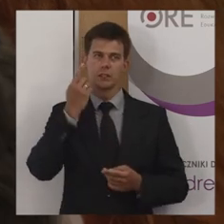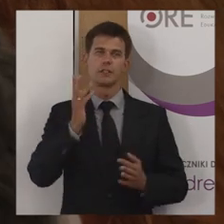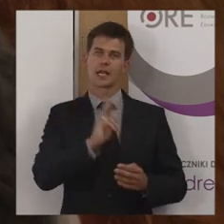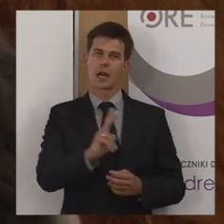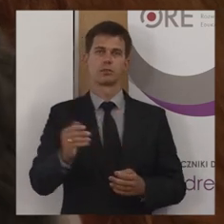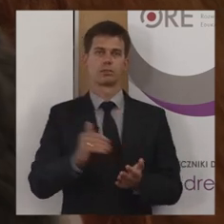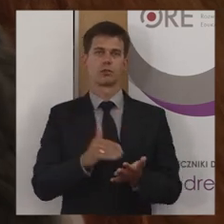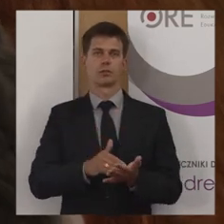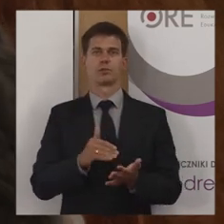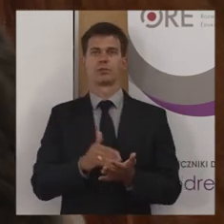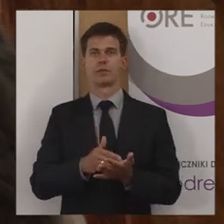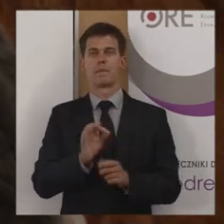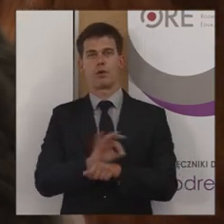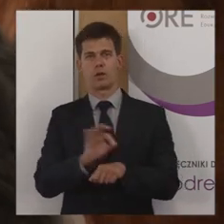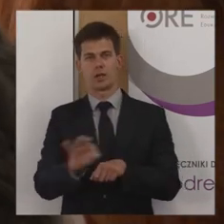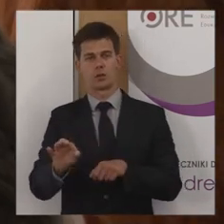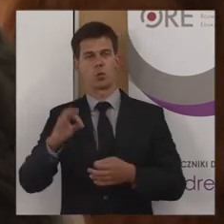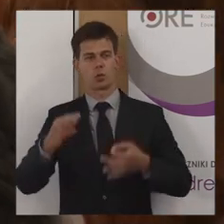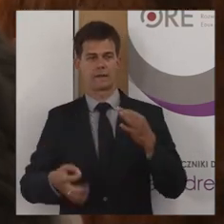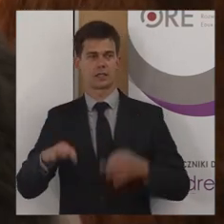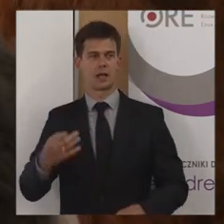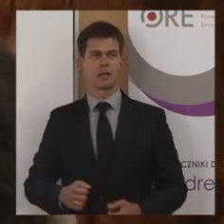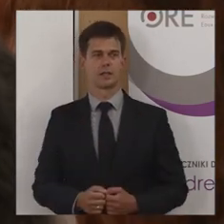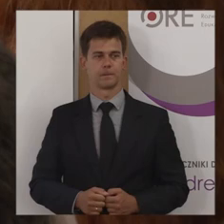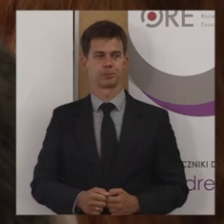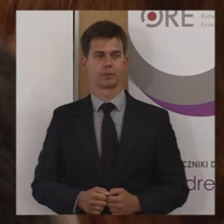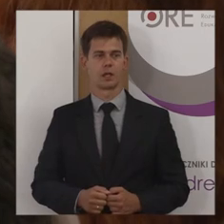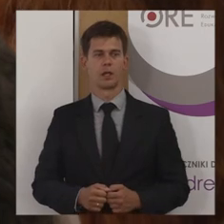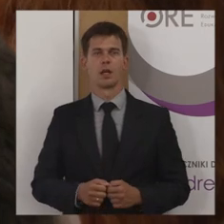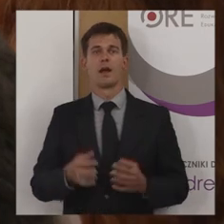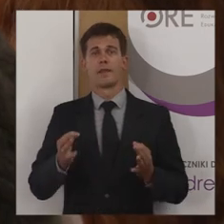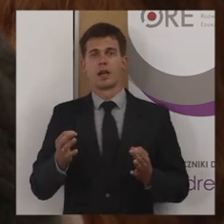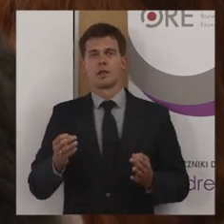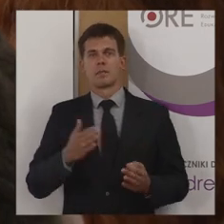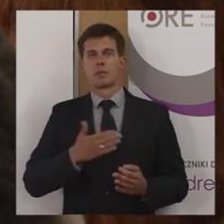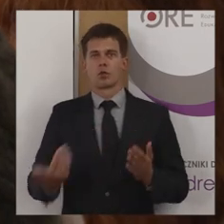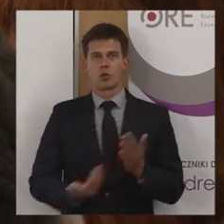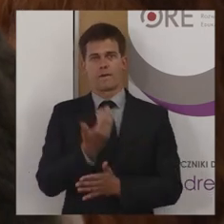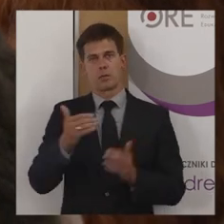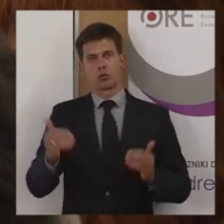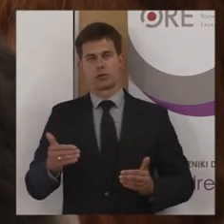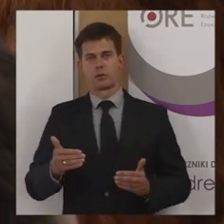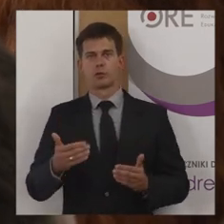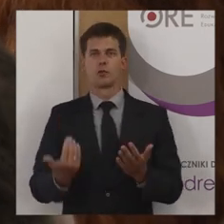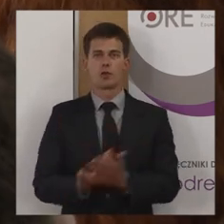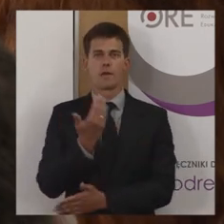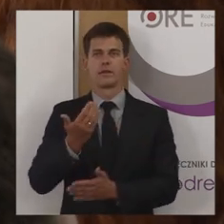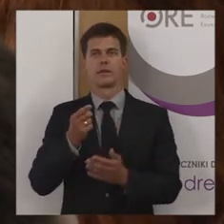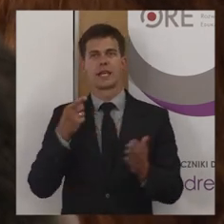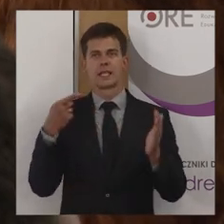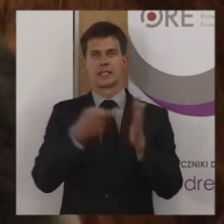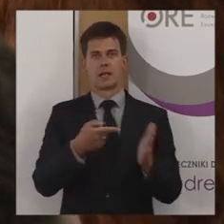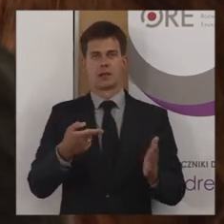podejście uniwersalne czy projektowanie uniwersalne otwiera nas na nowe możliwości, otwiera nowe perspektywy i